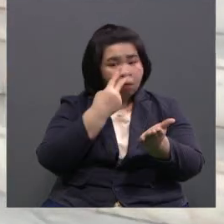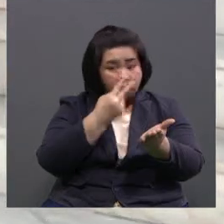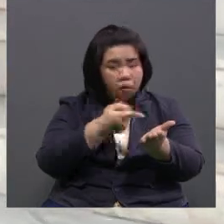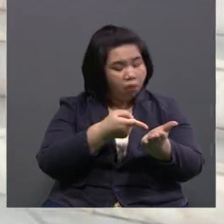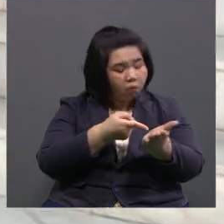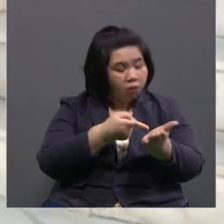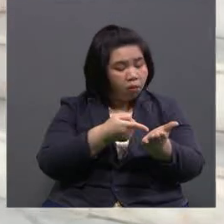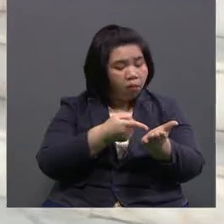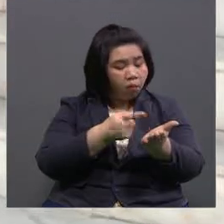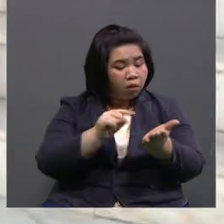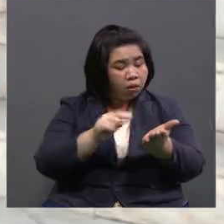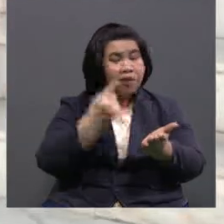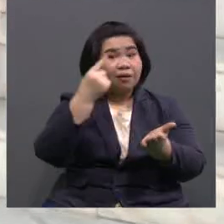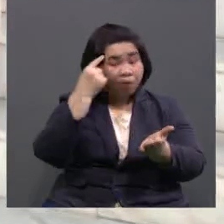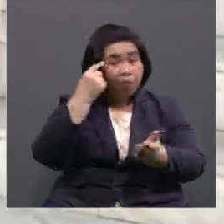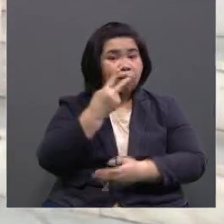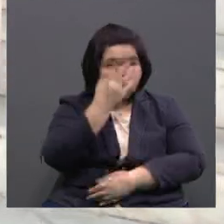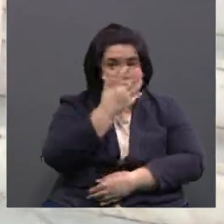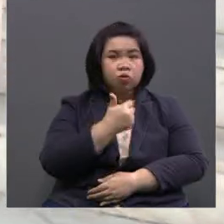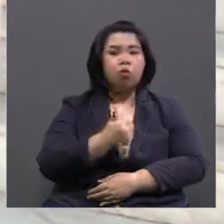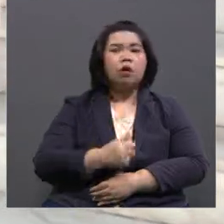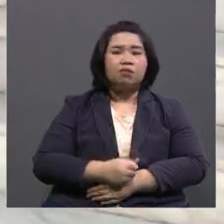ราตัดสินใจมาก็ไม่ผิดหวังเลยค่ะ